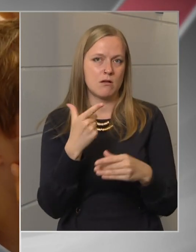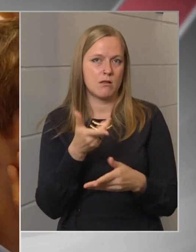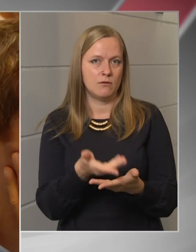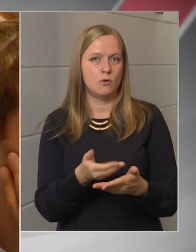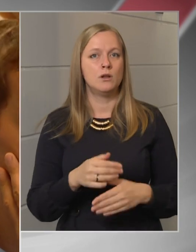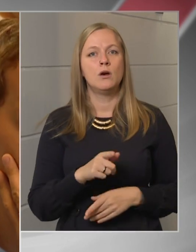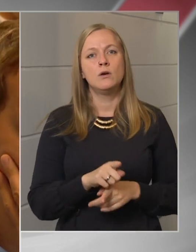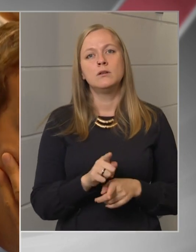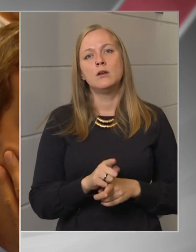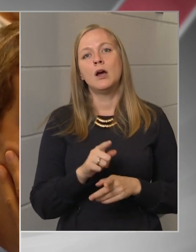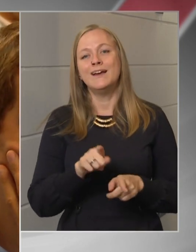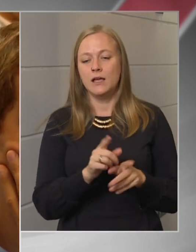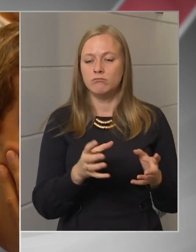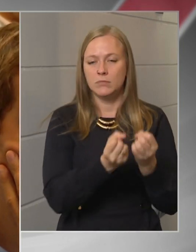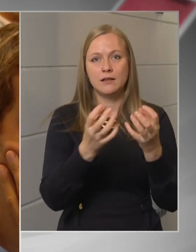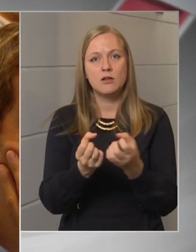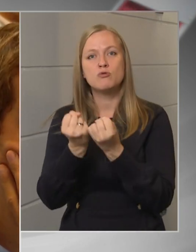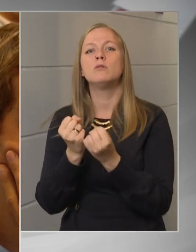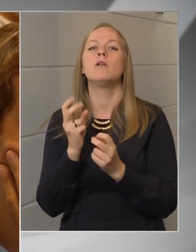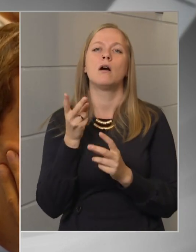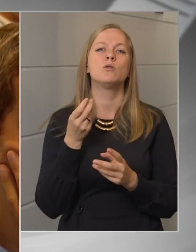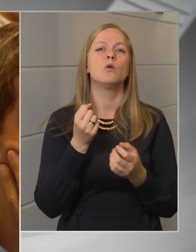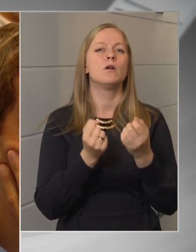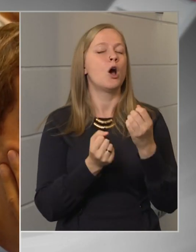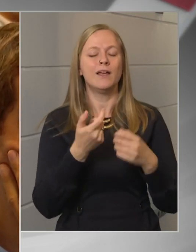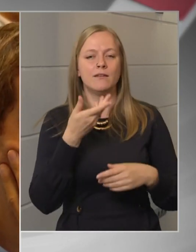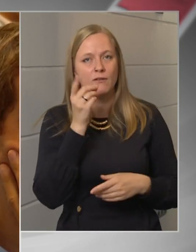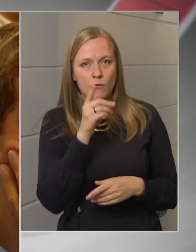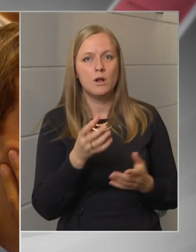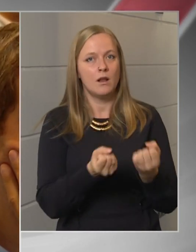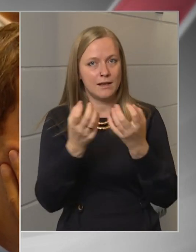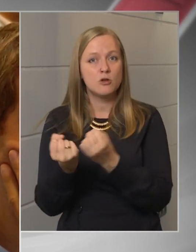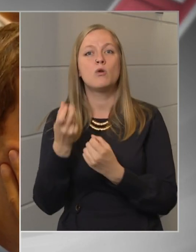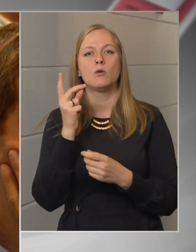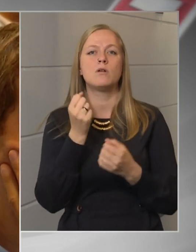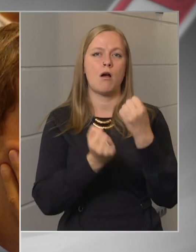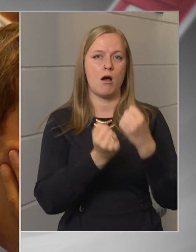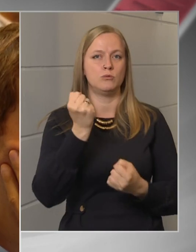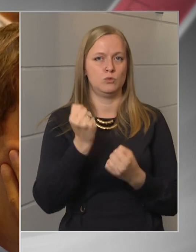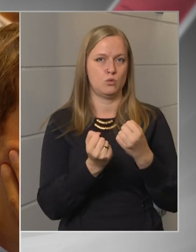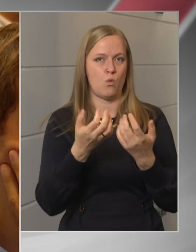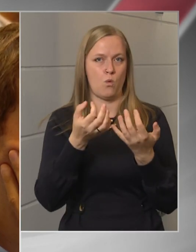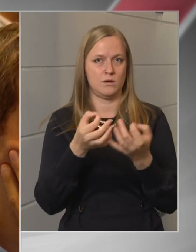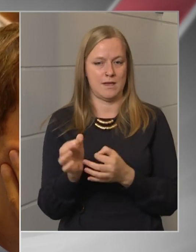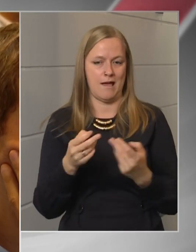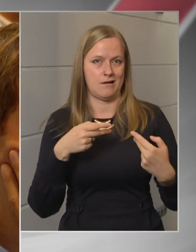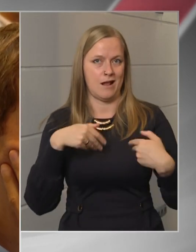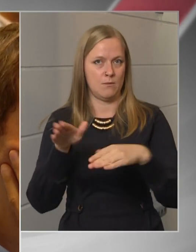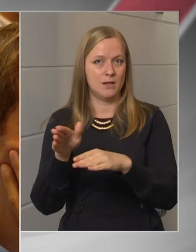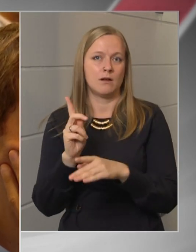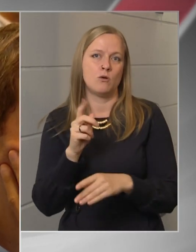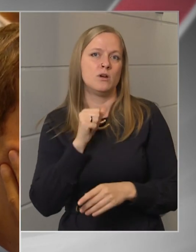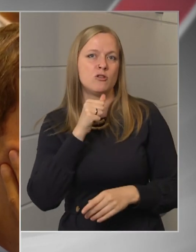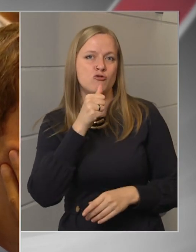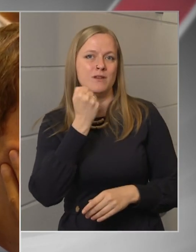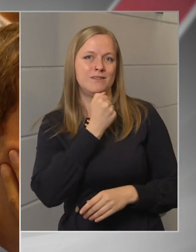volt, hogyha ilyenek nem létesülnek, akkor az autógyárak elmennek, és hát akkor ezt a GDP eléggé megszenvedi. De